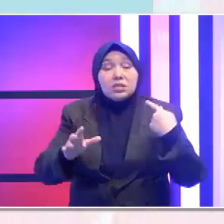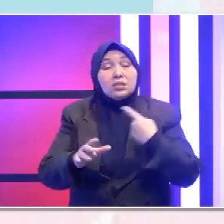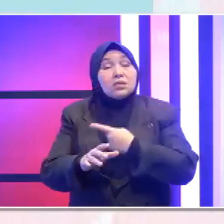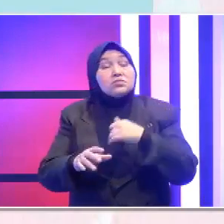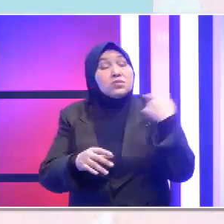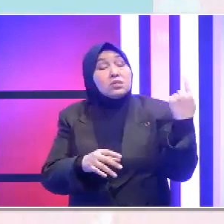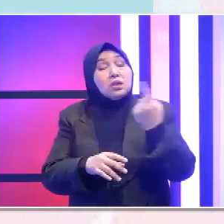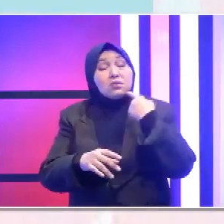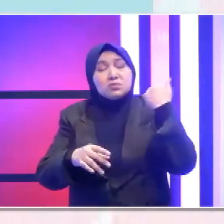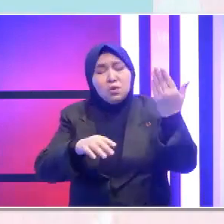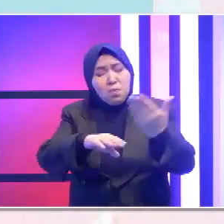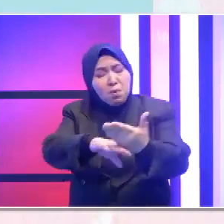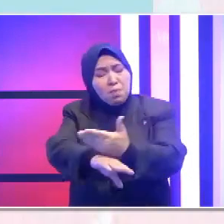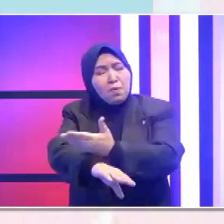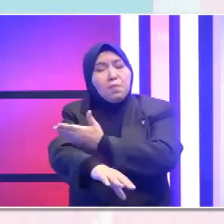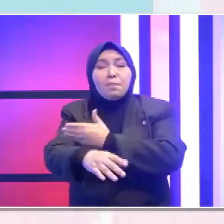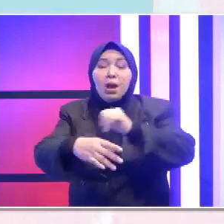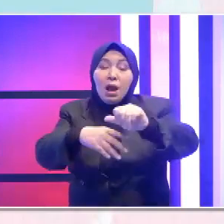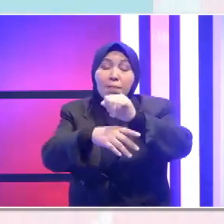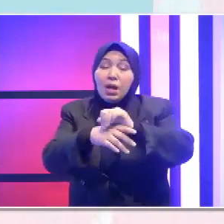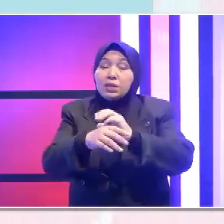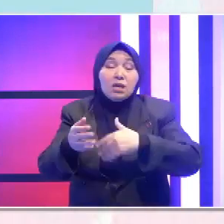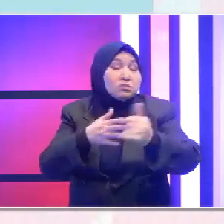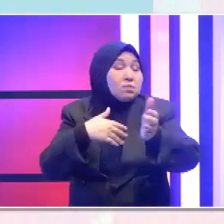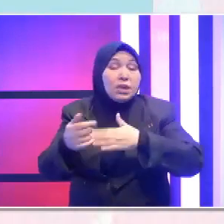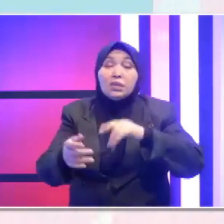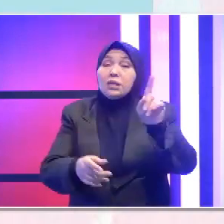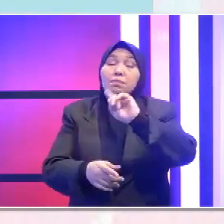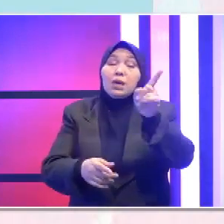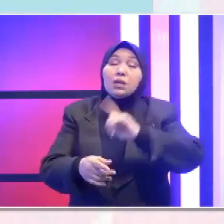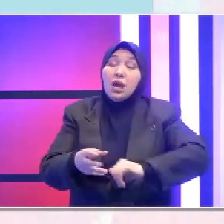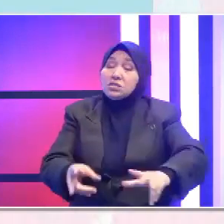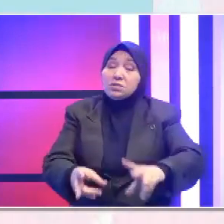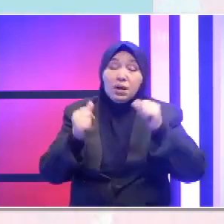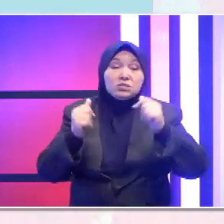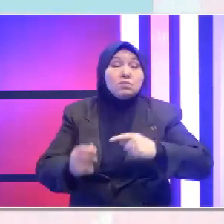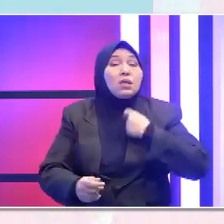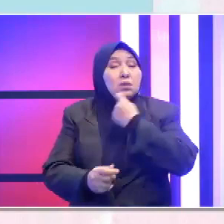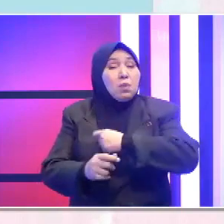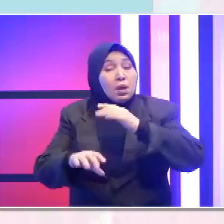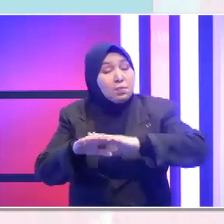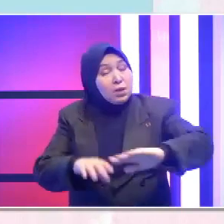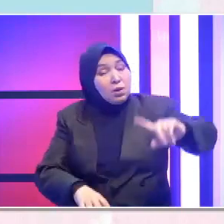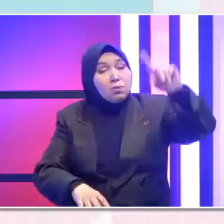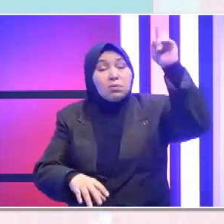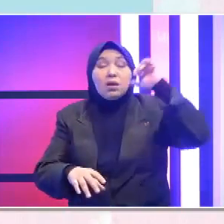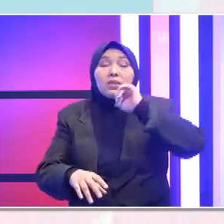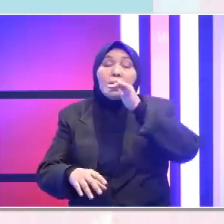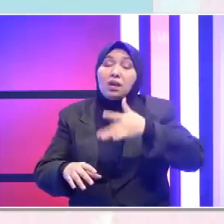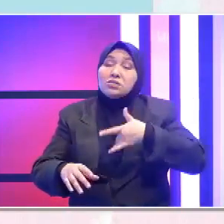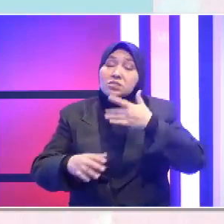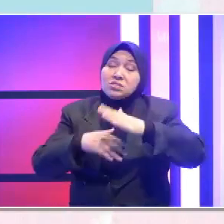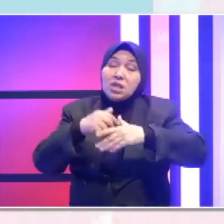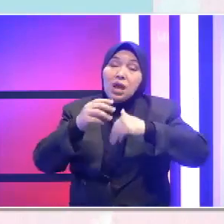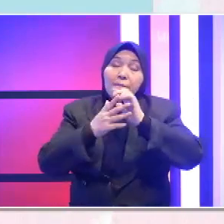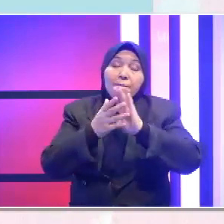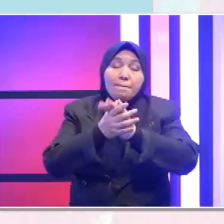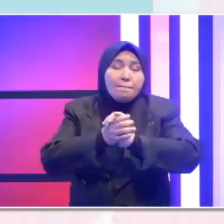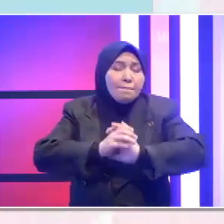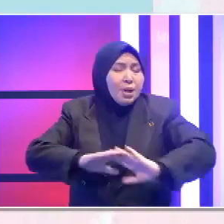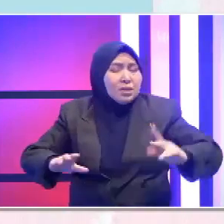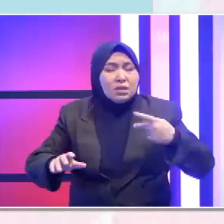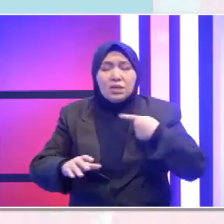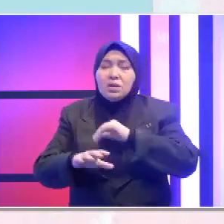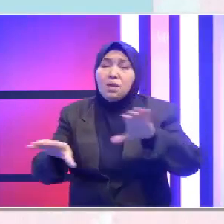senja sebaikya Mal tidak kire Dimana jual dan cepat-cepat bertaubat kepada Allah tidak rasa selamat kita akan